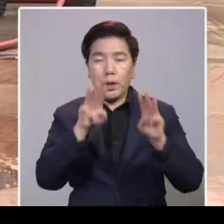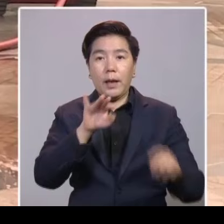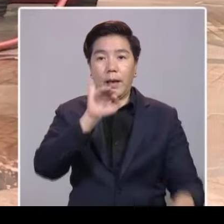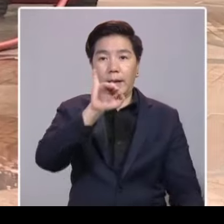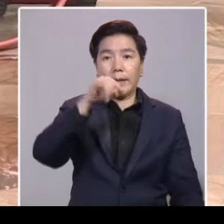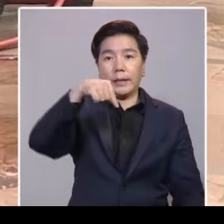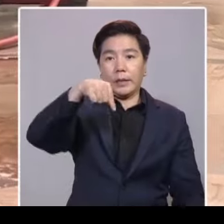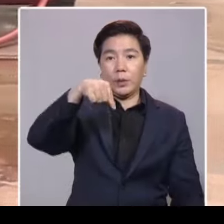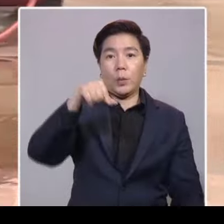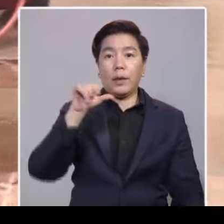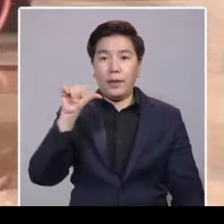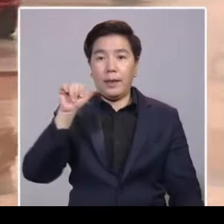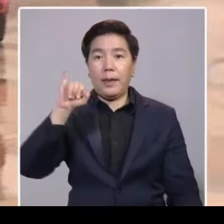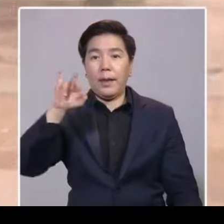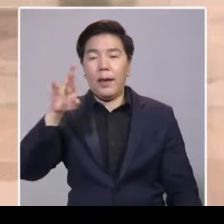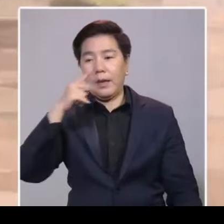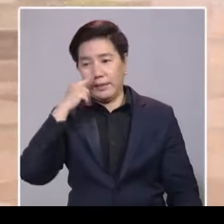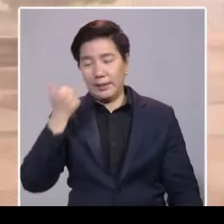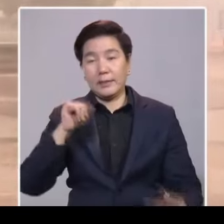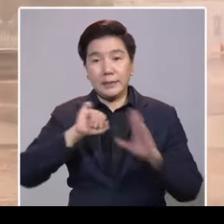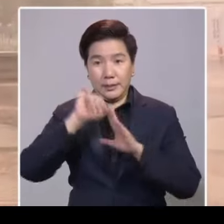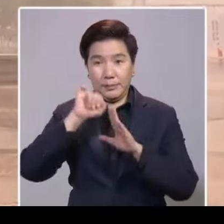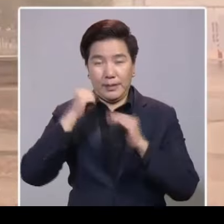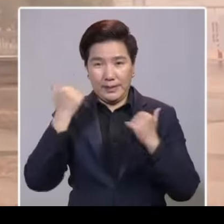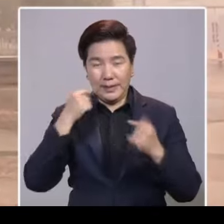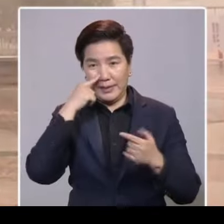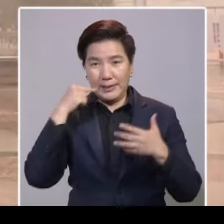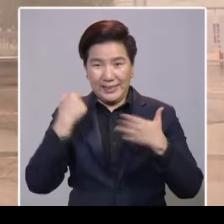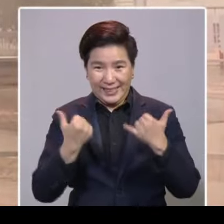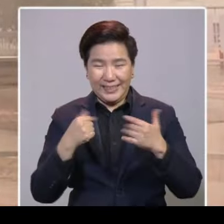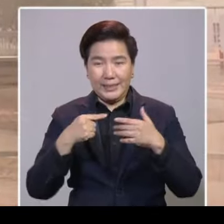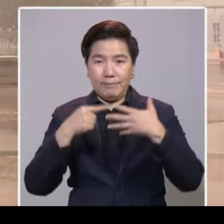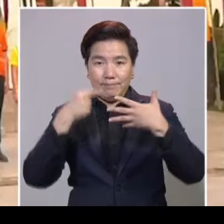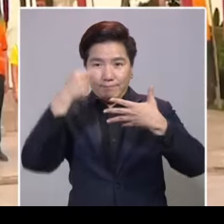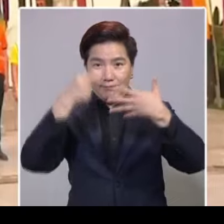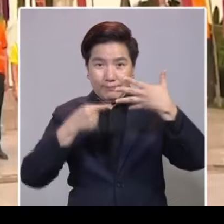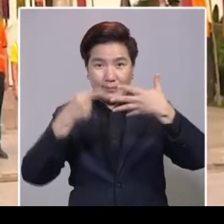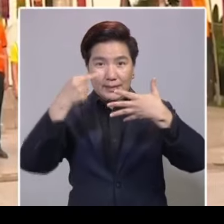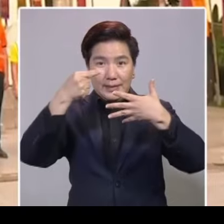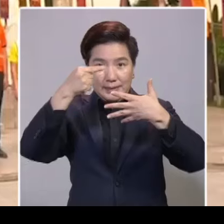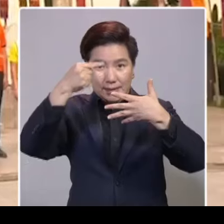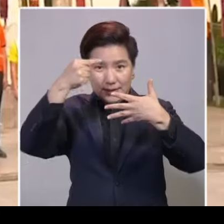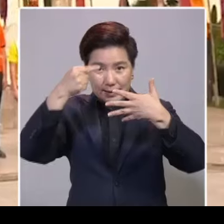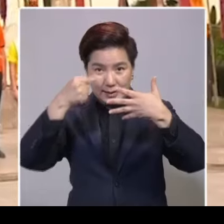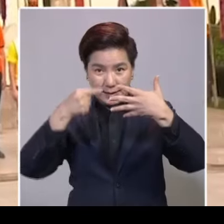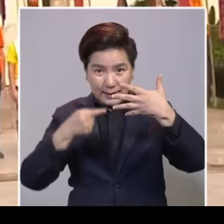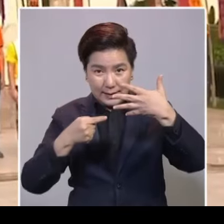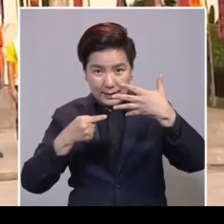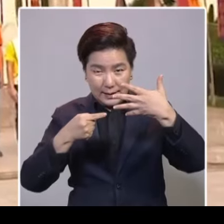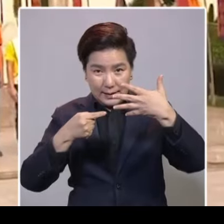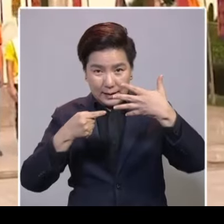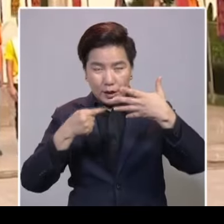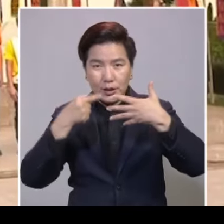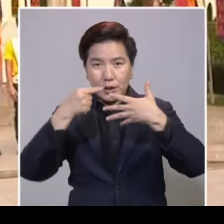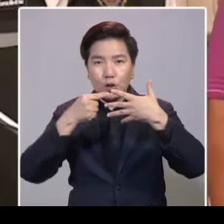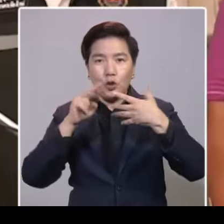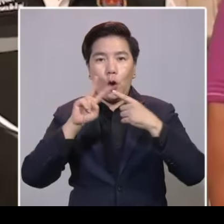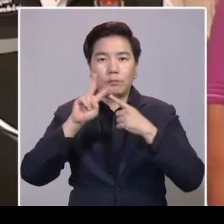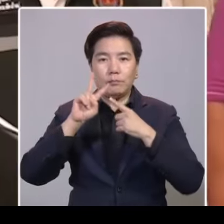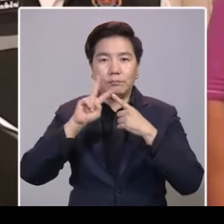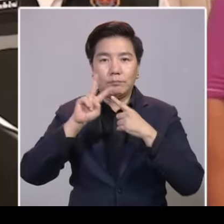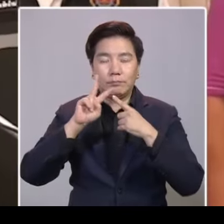ql ลาสุด ร้อน นะครับจังวดเช่งใหม่ของเรา ตอนนี้ลงมาอยู่เป็น์อันดับ 2